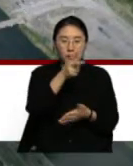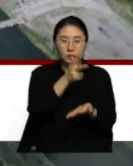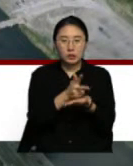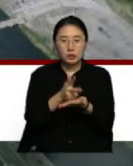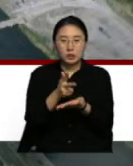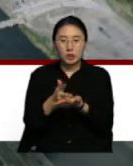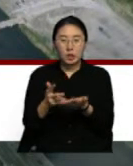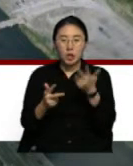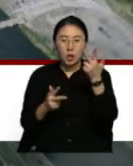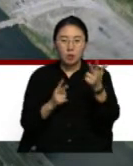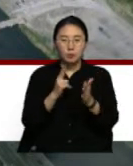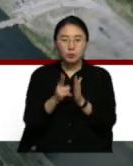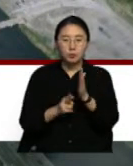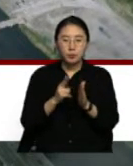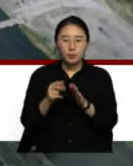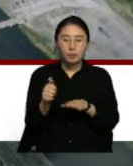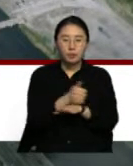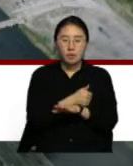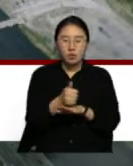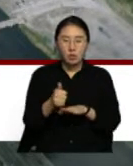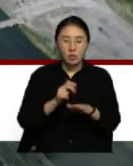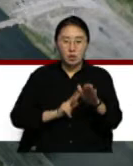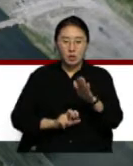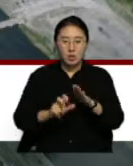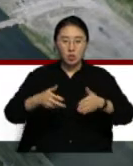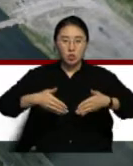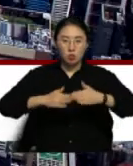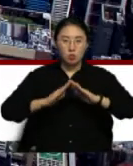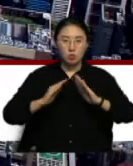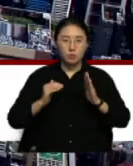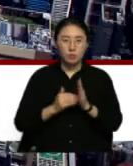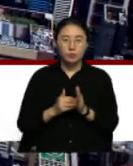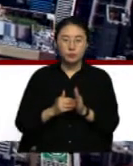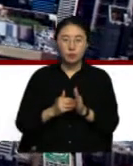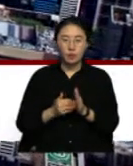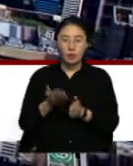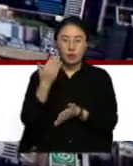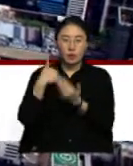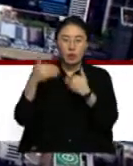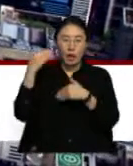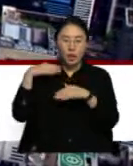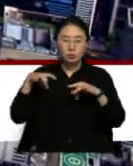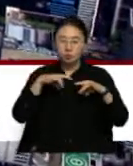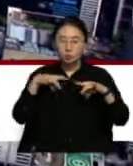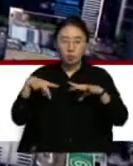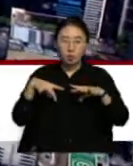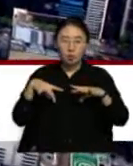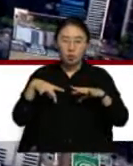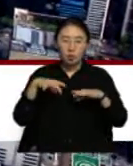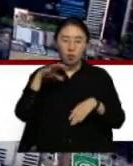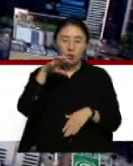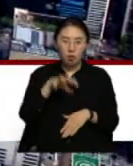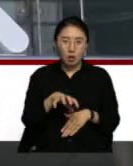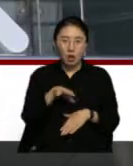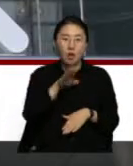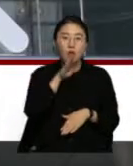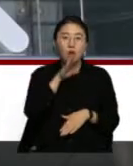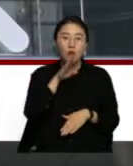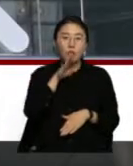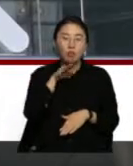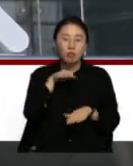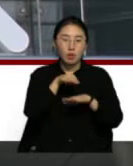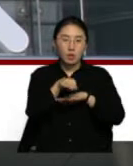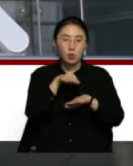7개 철도 노선이 지나는 통합역사가 들어섭니다. 옛 한국전력 부지에 추진되는 현대자동차